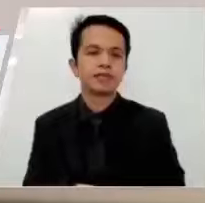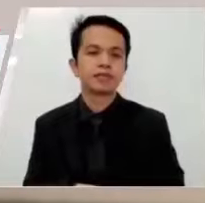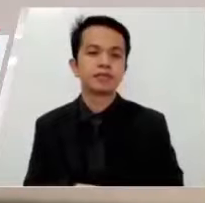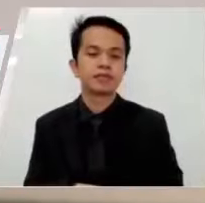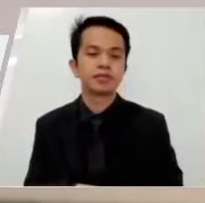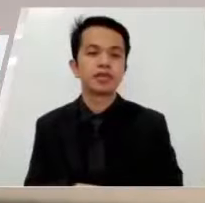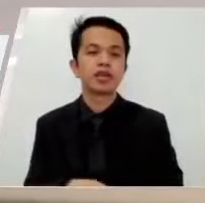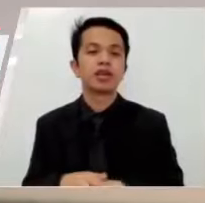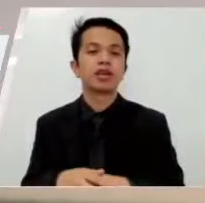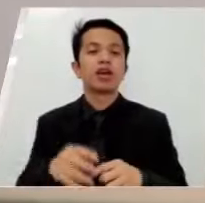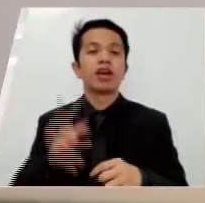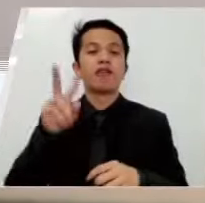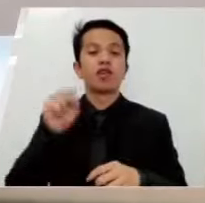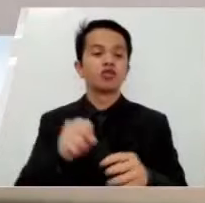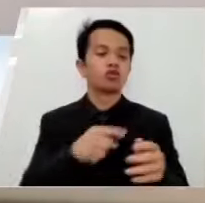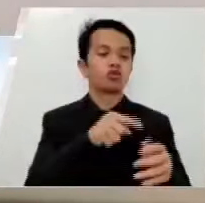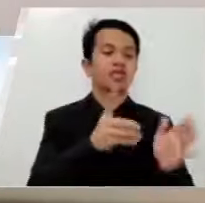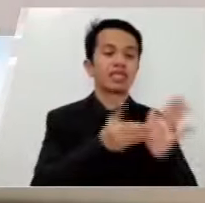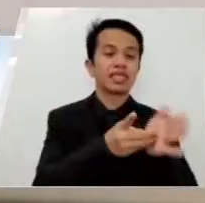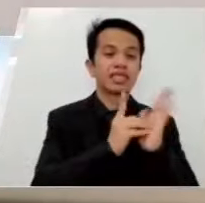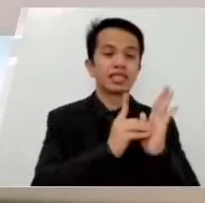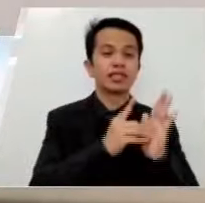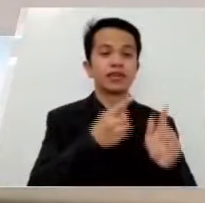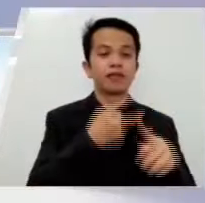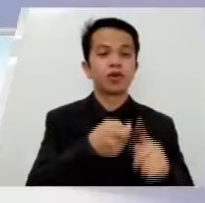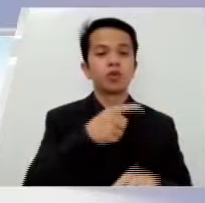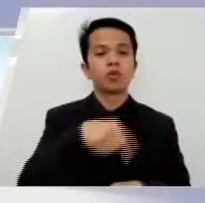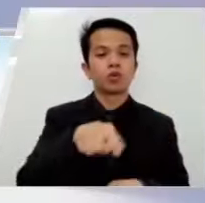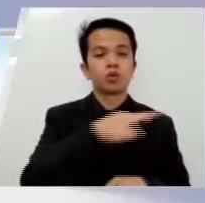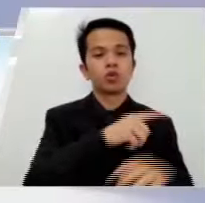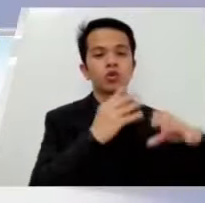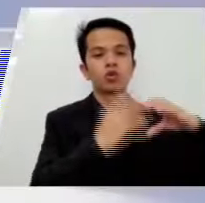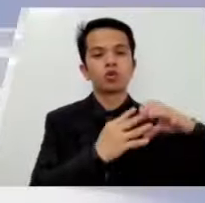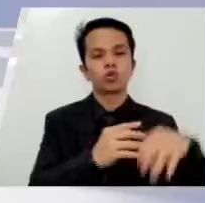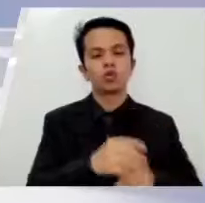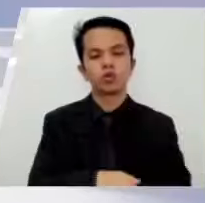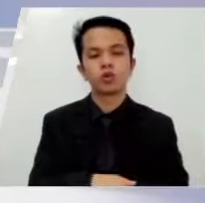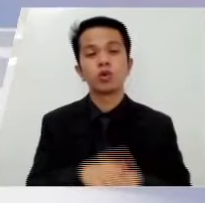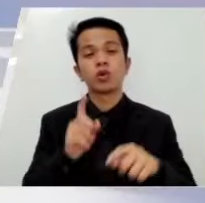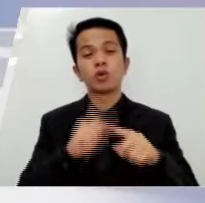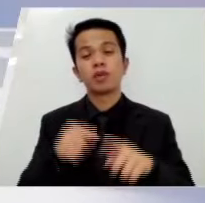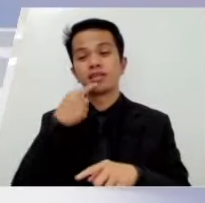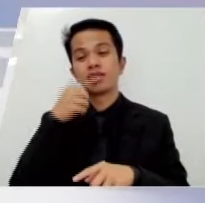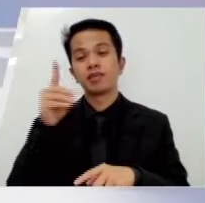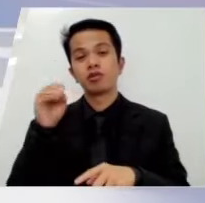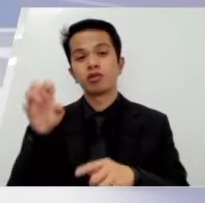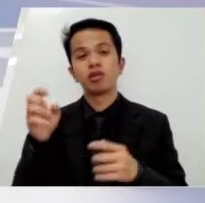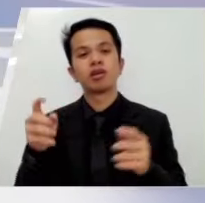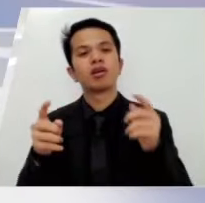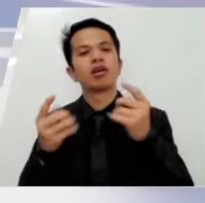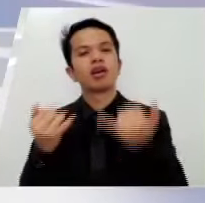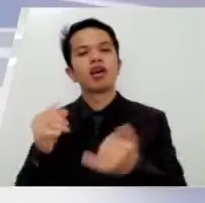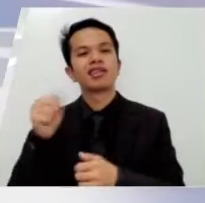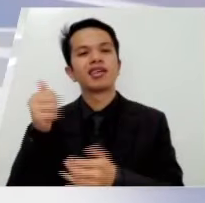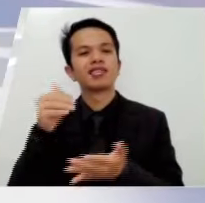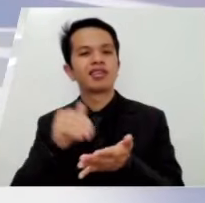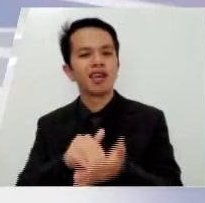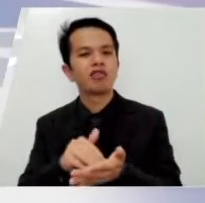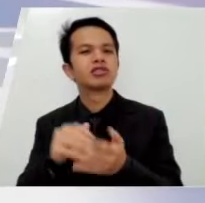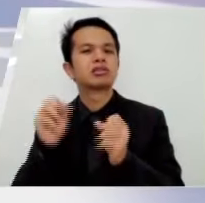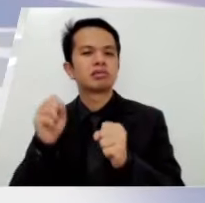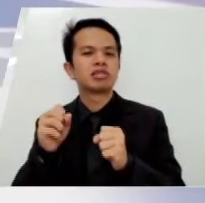demand na ang mga consumers natin. Pero sabi ng DOE, halos 10,000 megawatts pa lang ang siguradong power